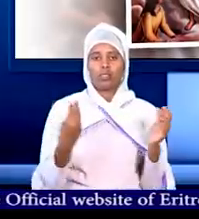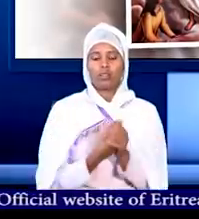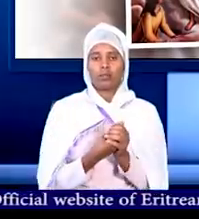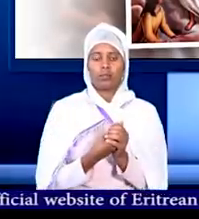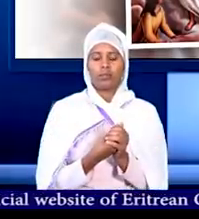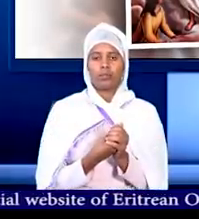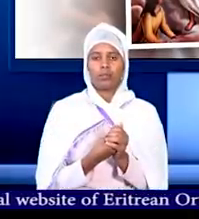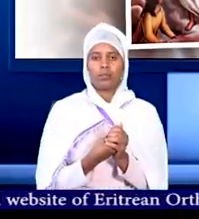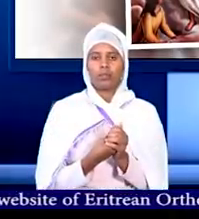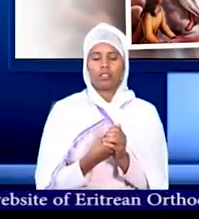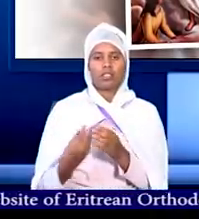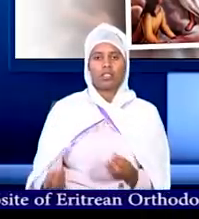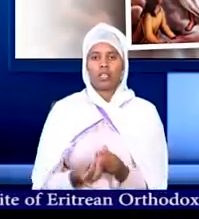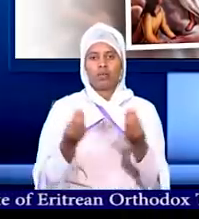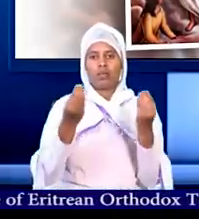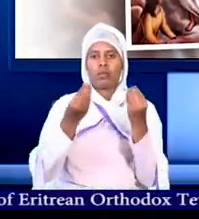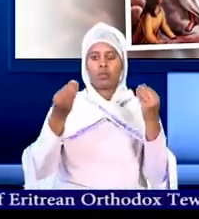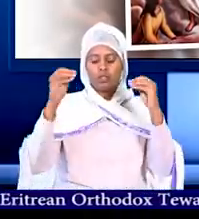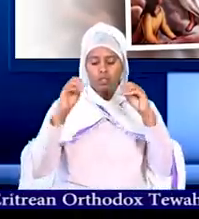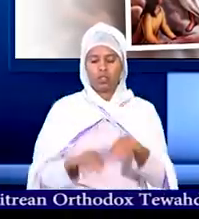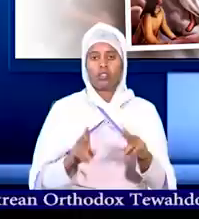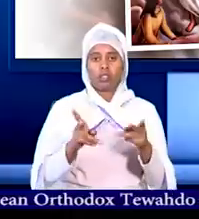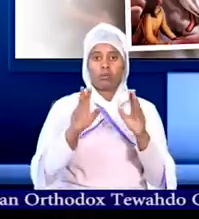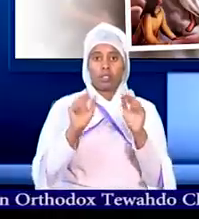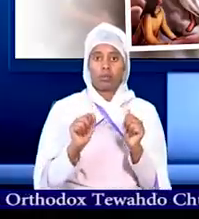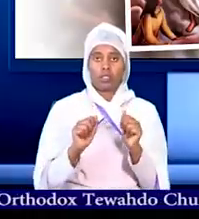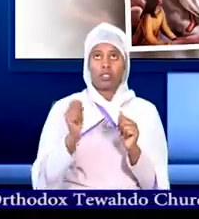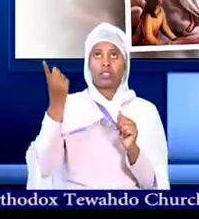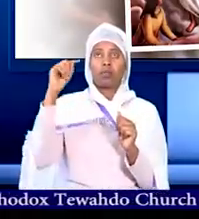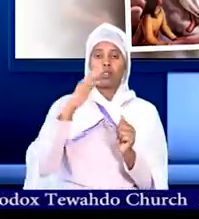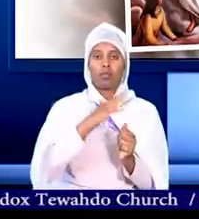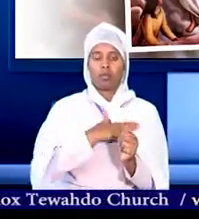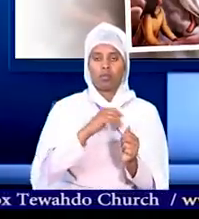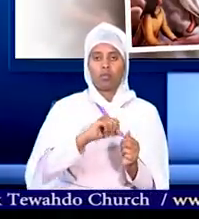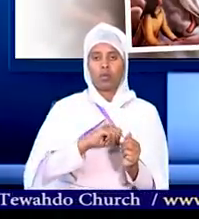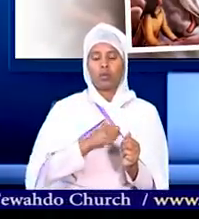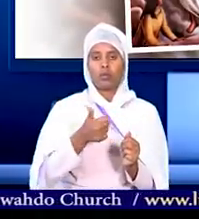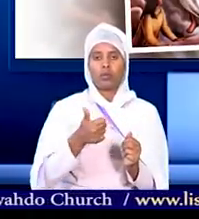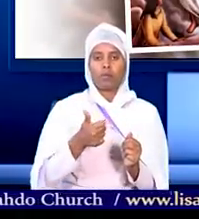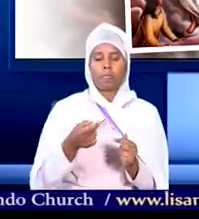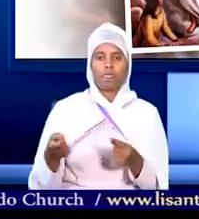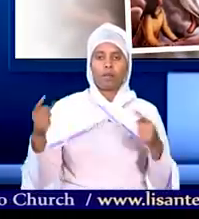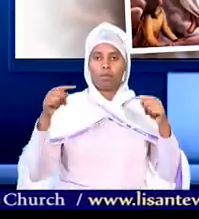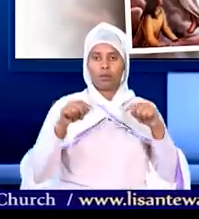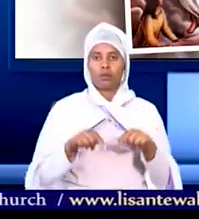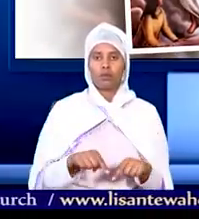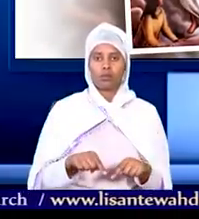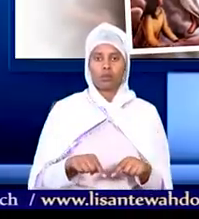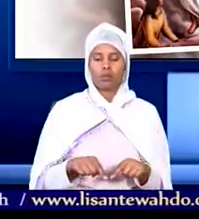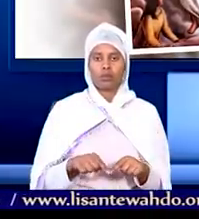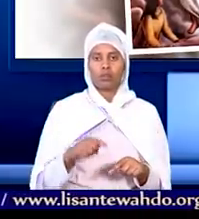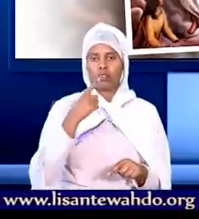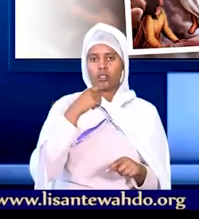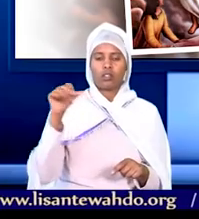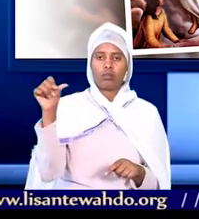ድበደሉ እንደይበደሉን ናብ ገሃንም እሳት ወርዱ ከም ዝነበሩ እሞ እግዚኣብሔር ኣምላኽ በዓሉ